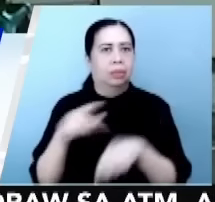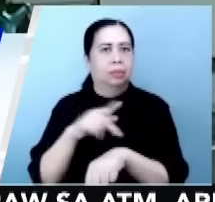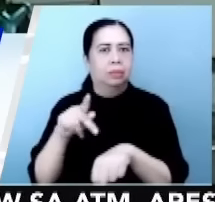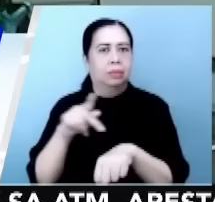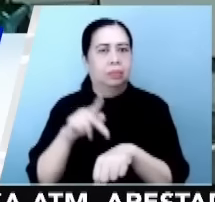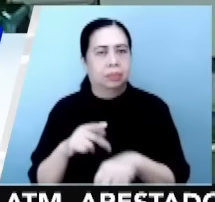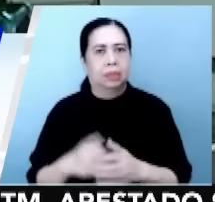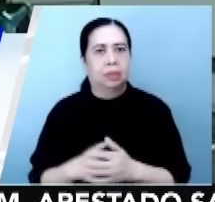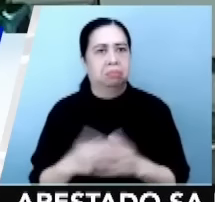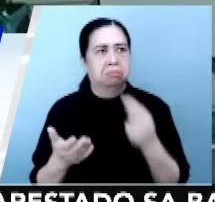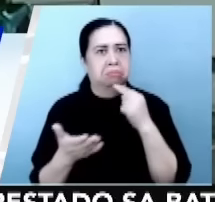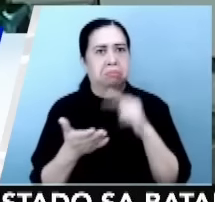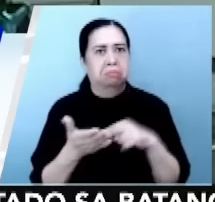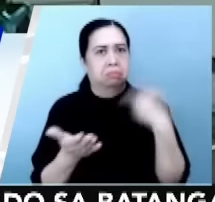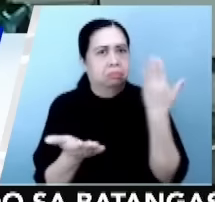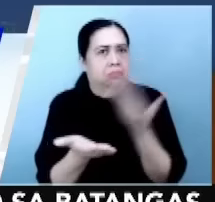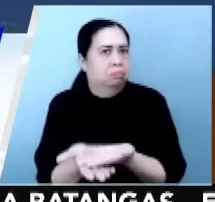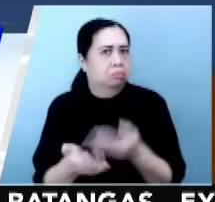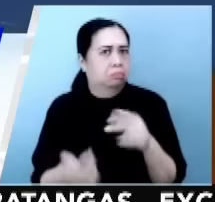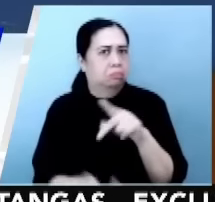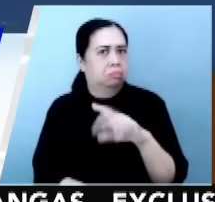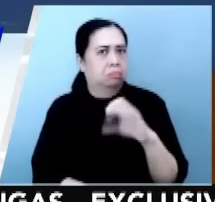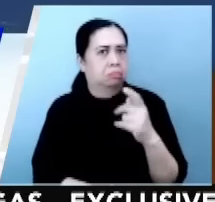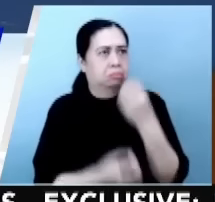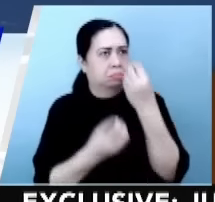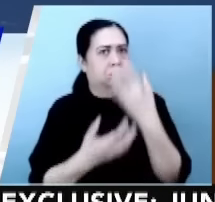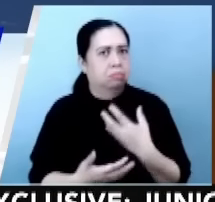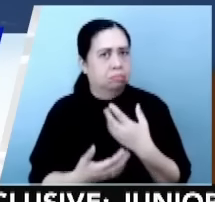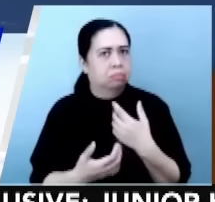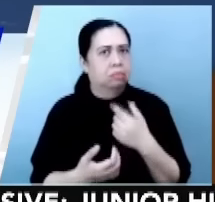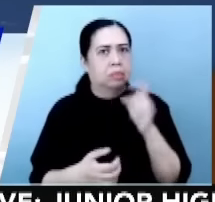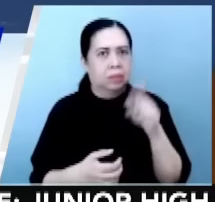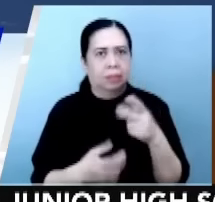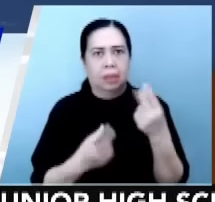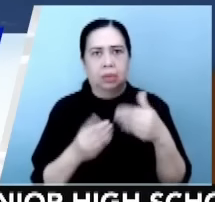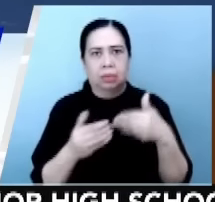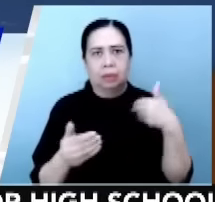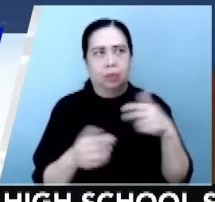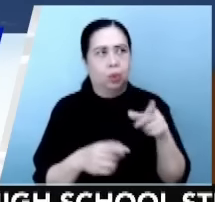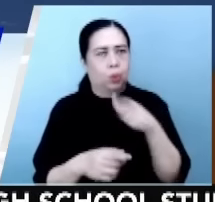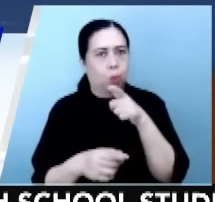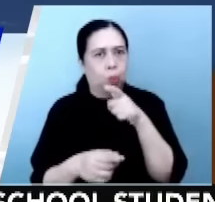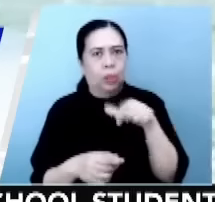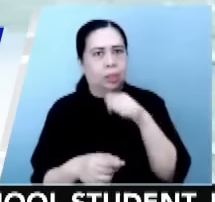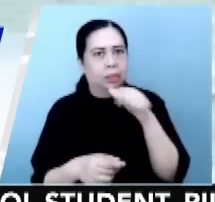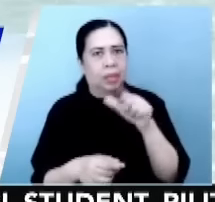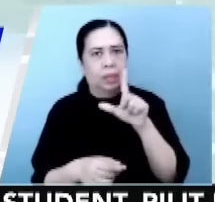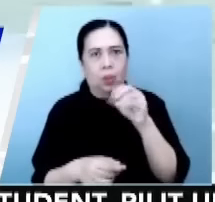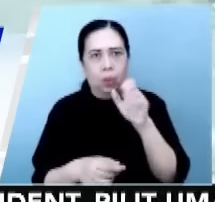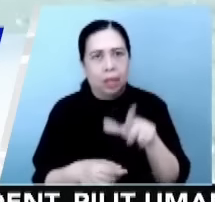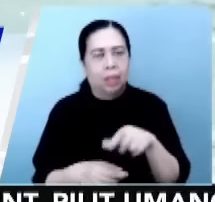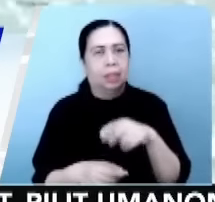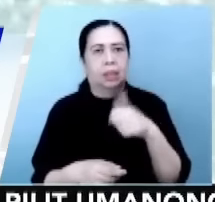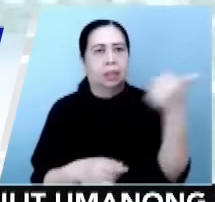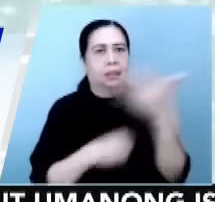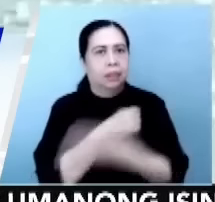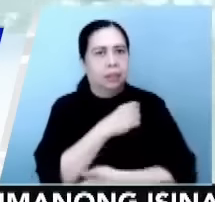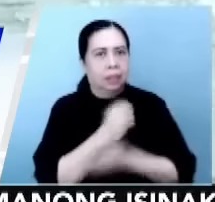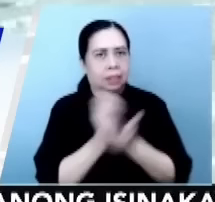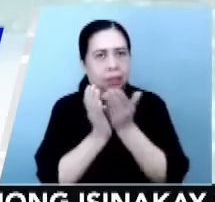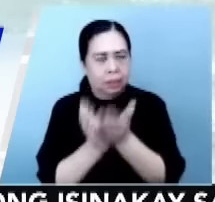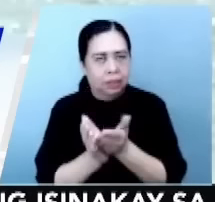arrival sa local pcg ang barko na normal na ginagawa ng mga didikit na local at foreign vessels kaya onhold muna ang